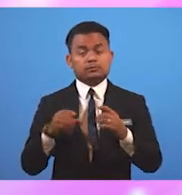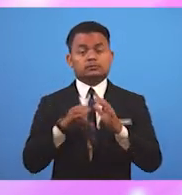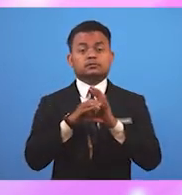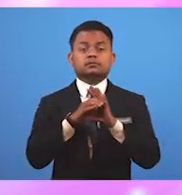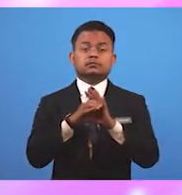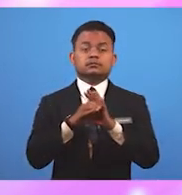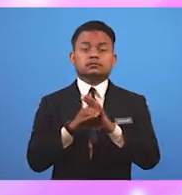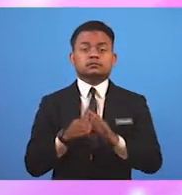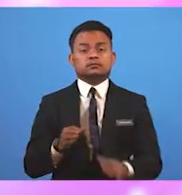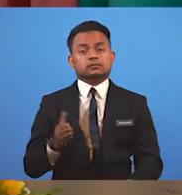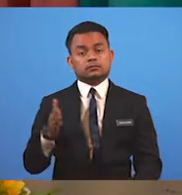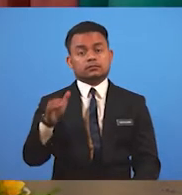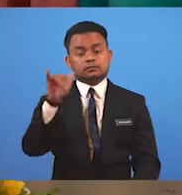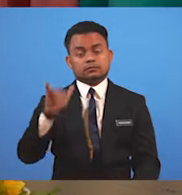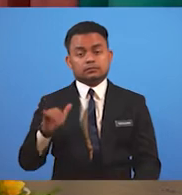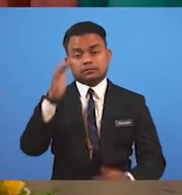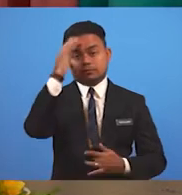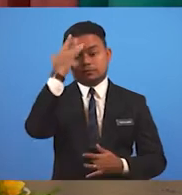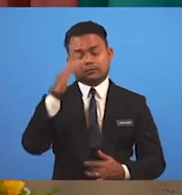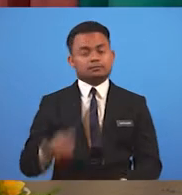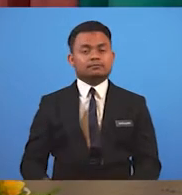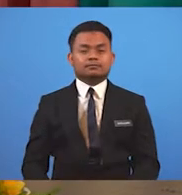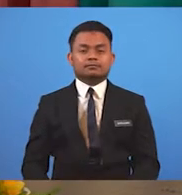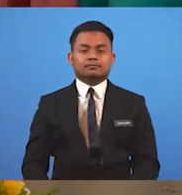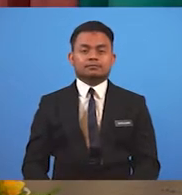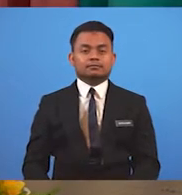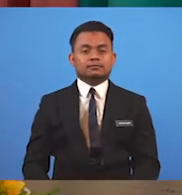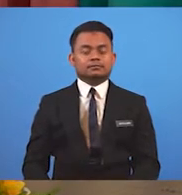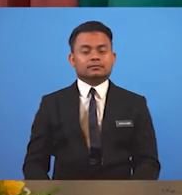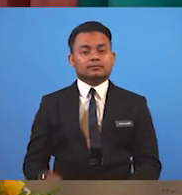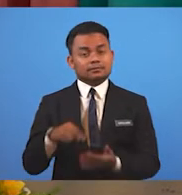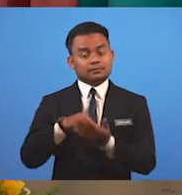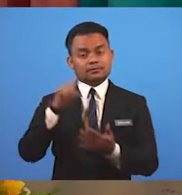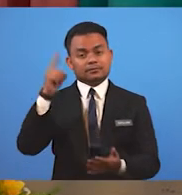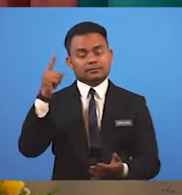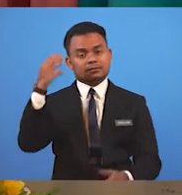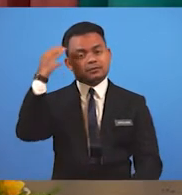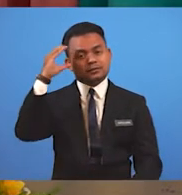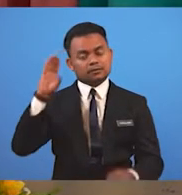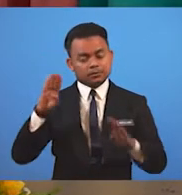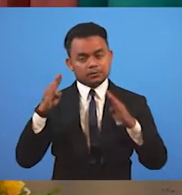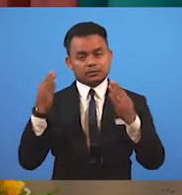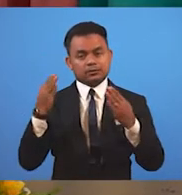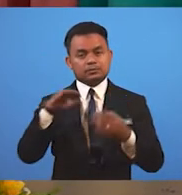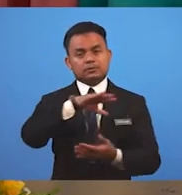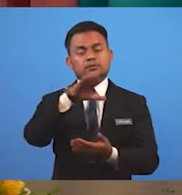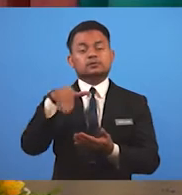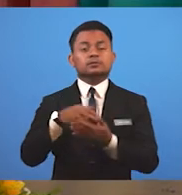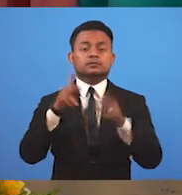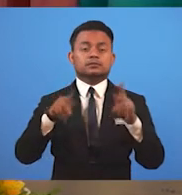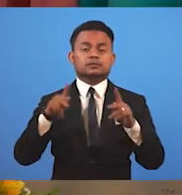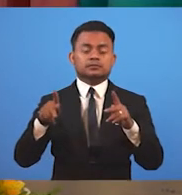ternakan berpenyakit. Sekian sahaja sesi pembelajaran kita. Cikgu harap para pelajar berjaya